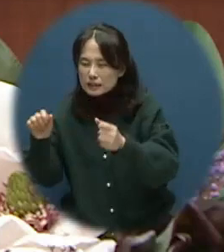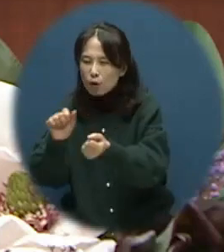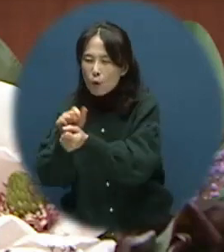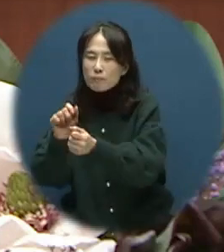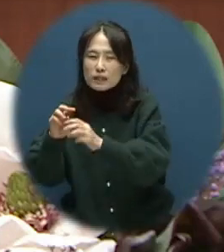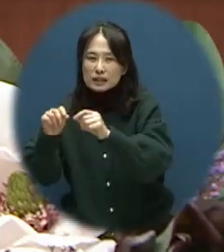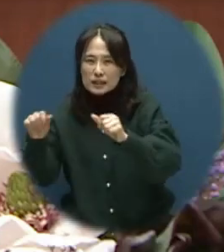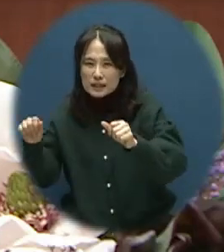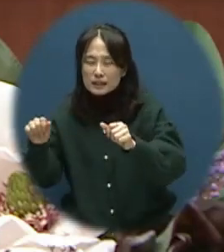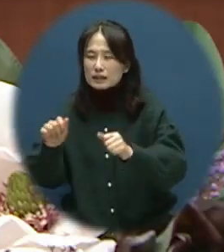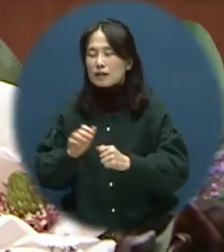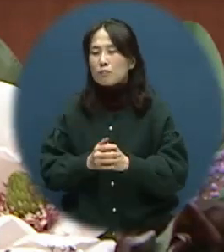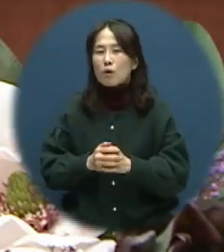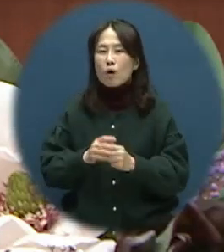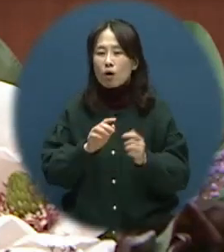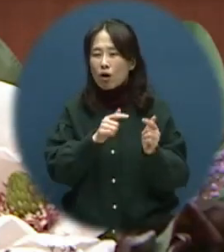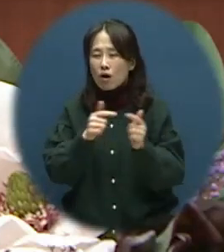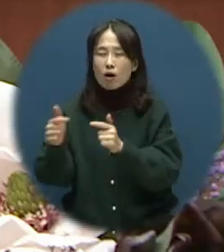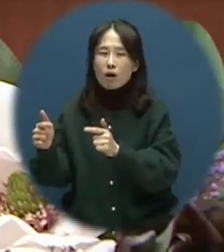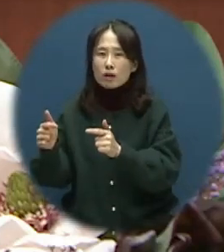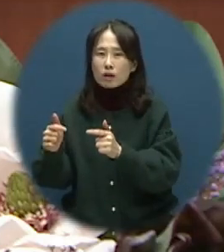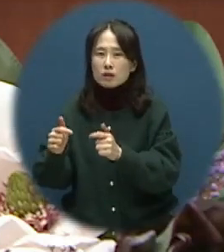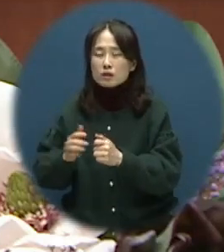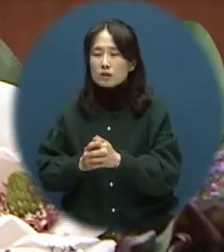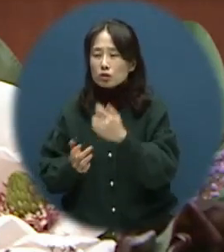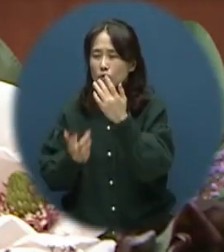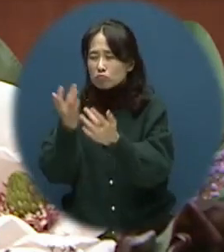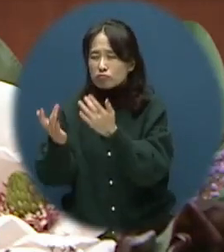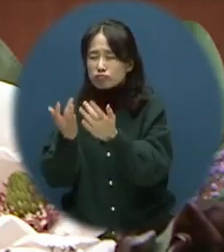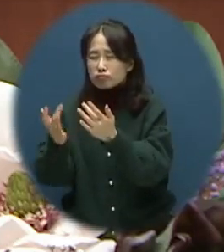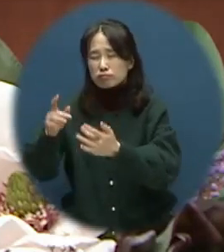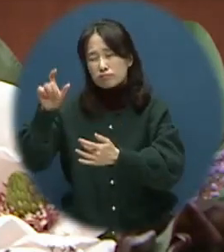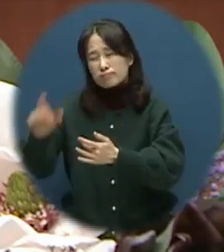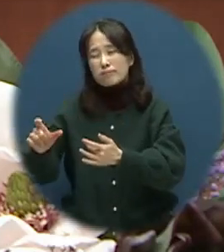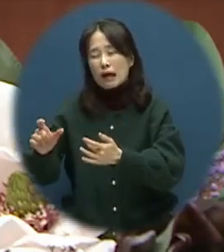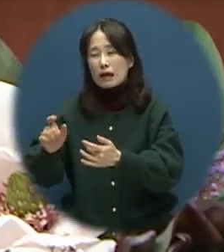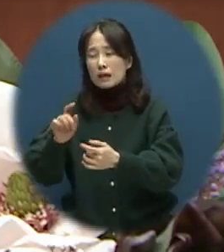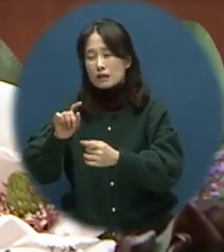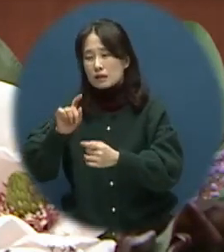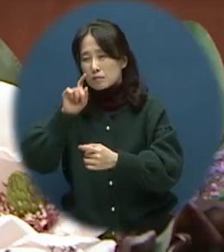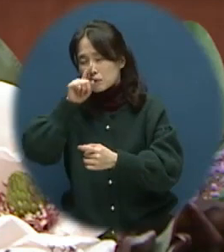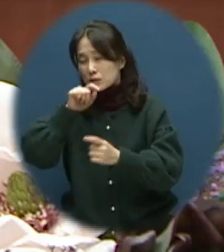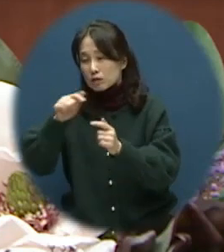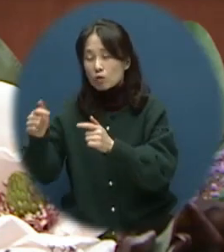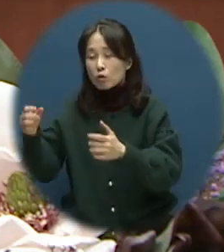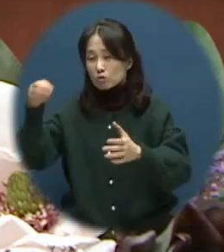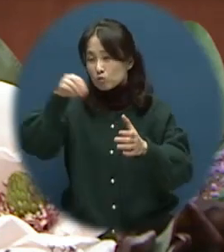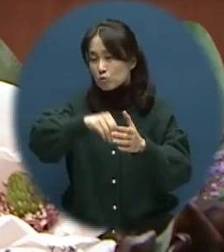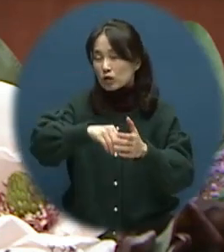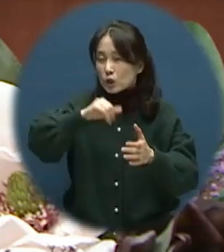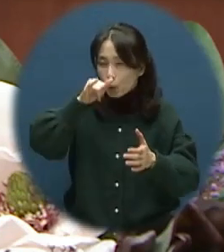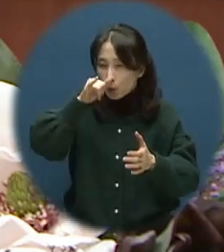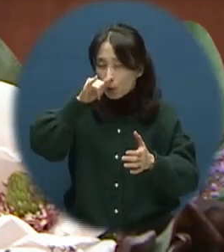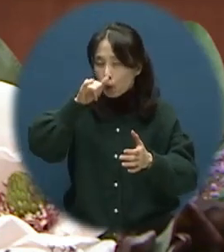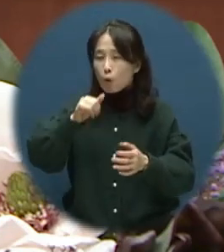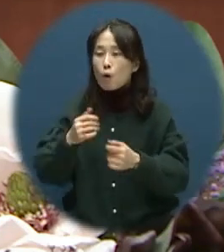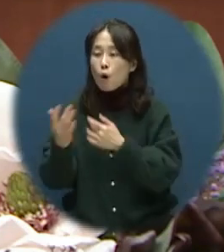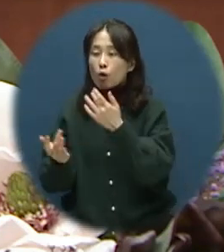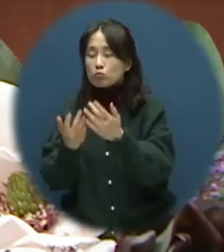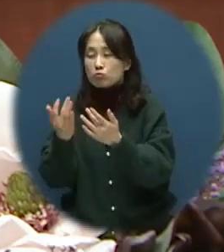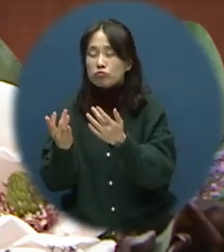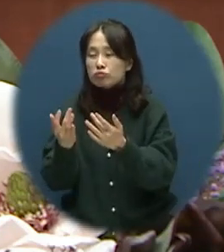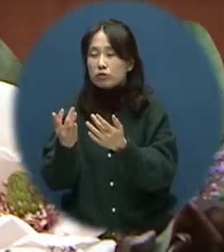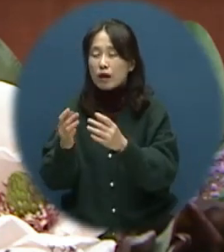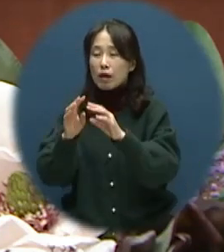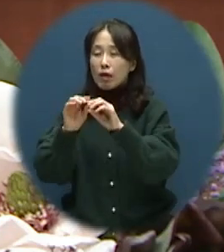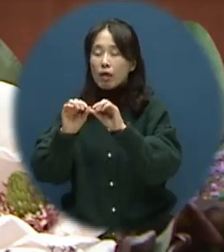석탄재, 제철소의 슬래그. 이렇게 불에 안 타는 쓰레기도 들어가고 거기에 또 이제 불에 타는 쓰레기 폐타이어,